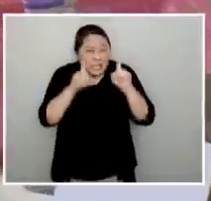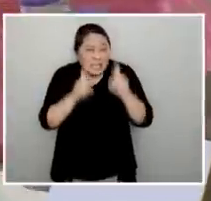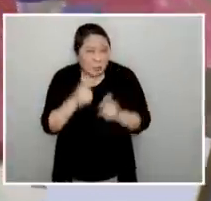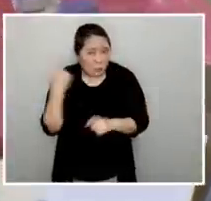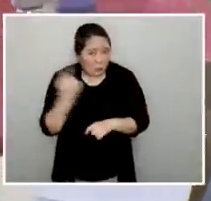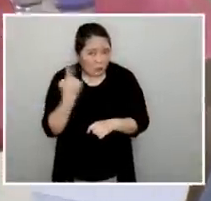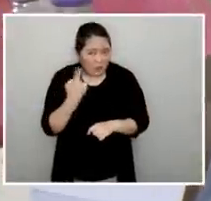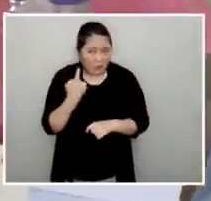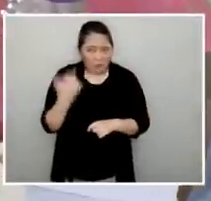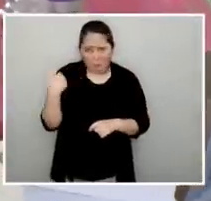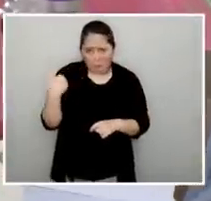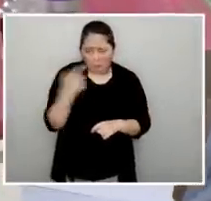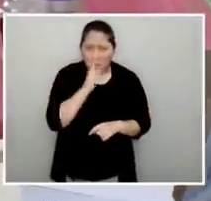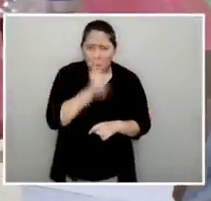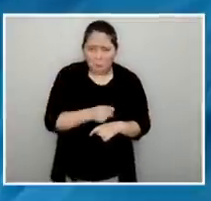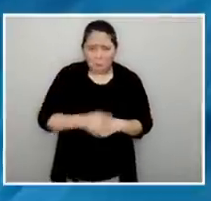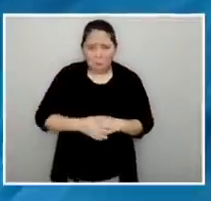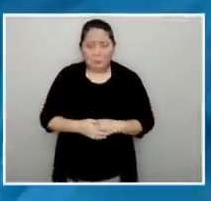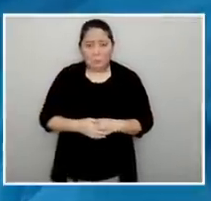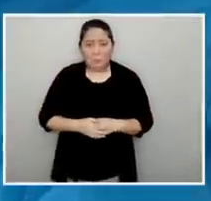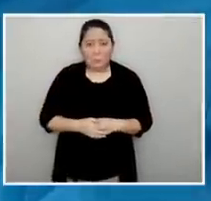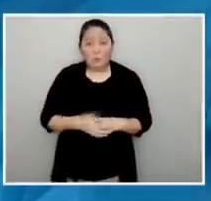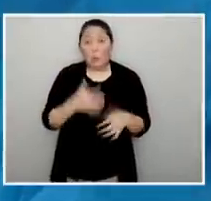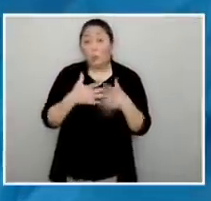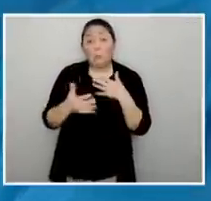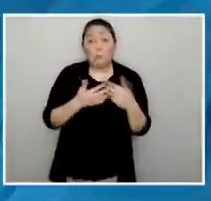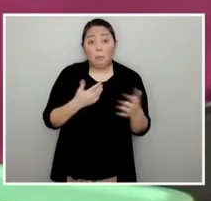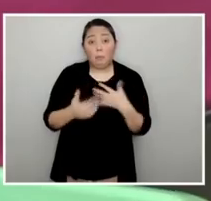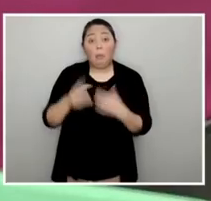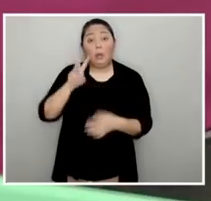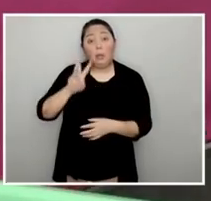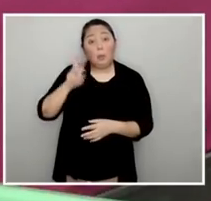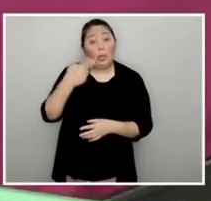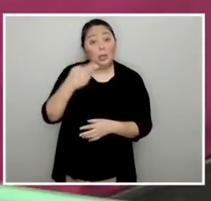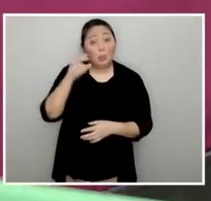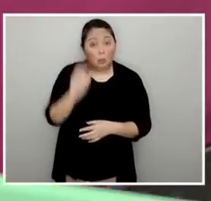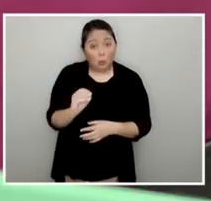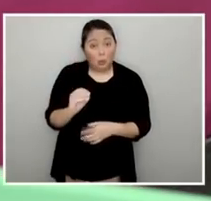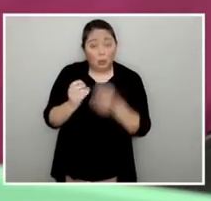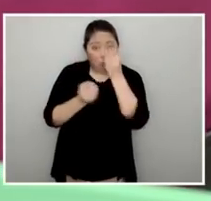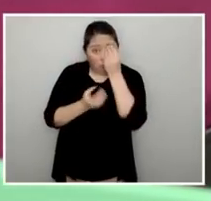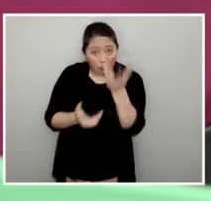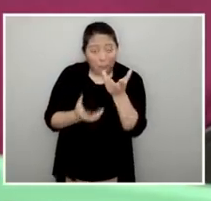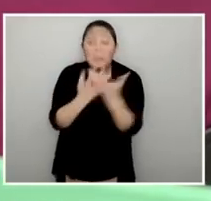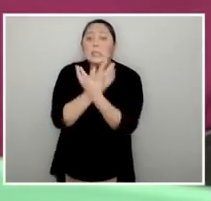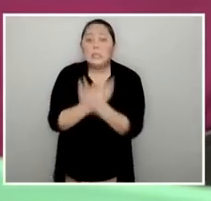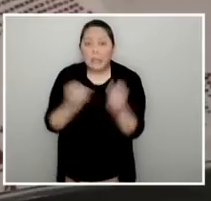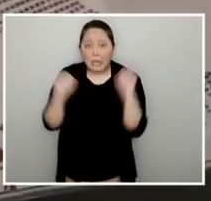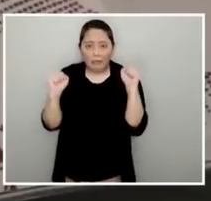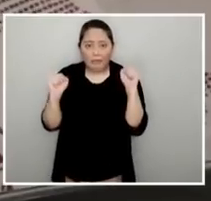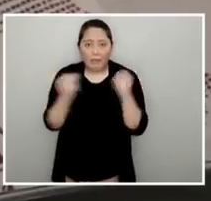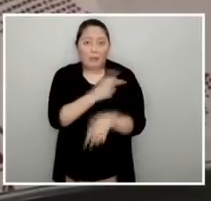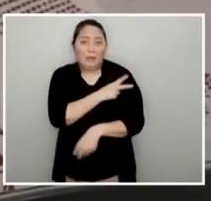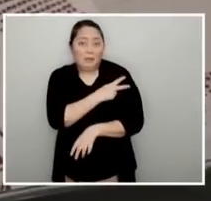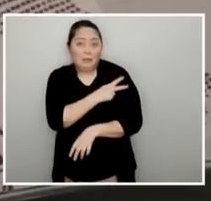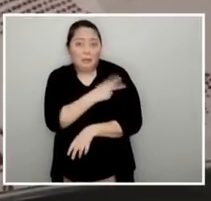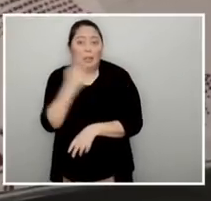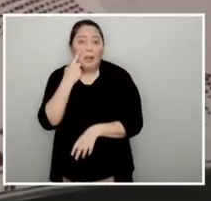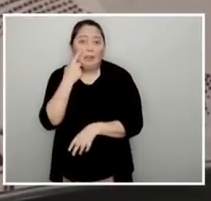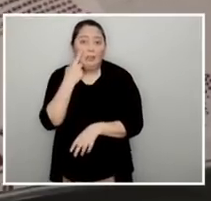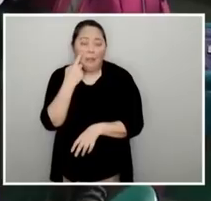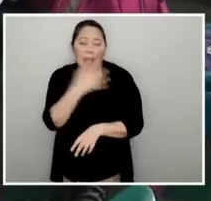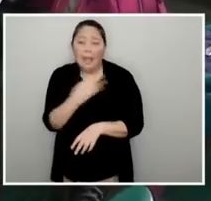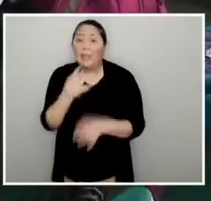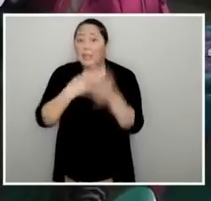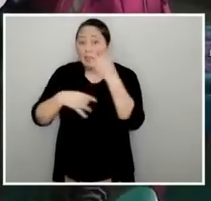ng paglilinaw ng World Health Organization na ligtas sa mga bakuna, pagpapatibay sa immune system sa pamamagitan ng vitamins at pagkain